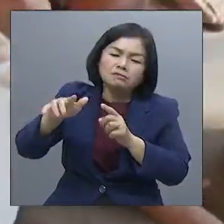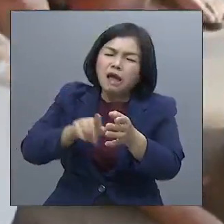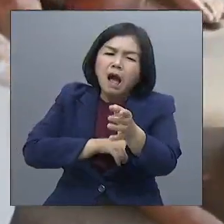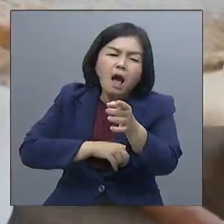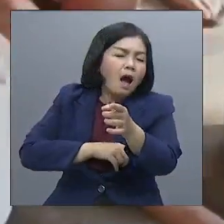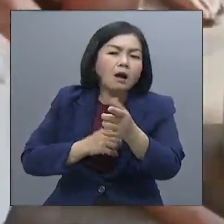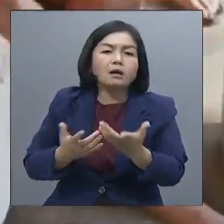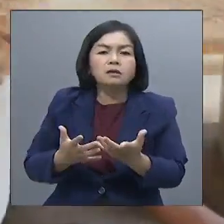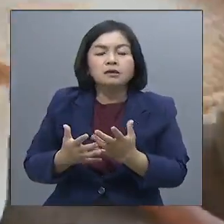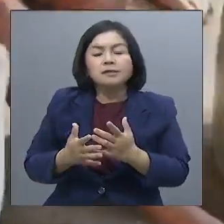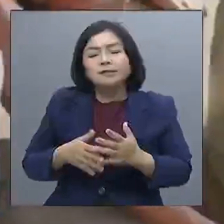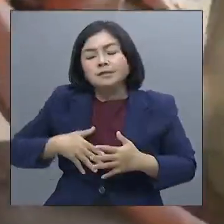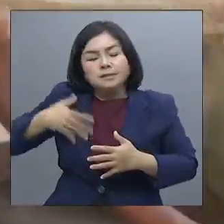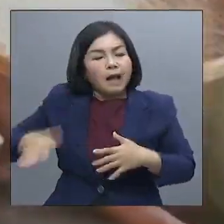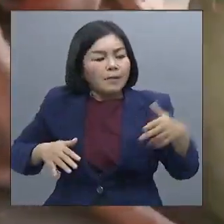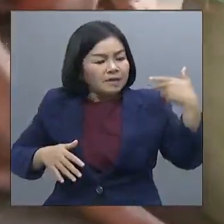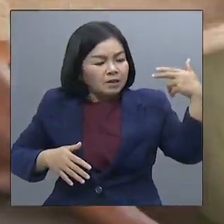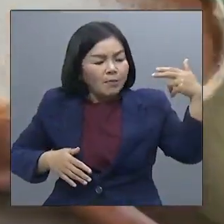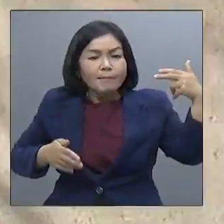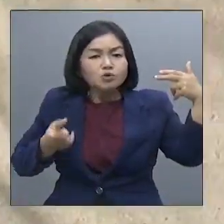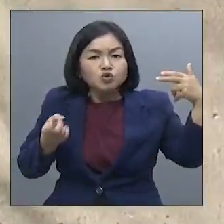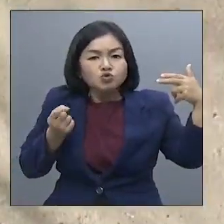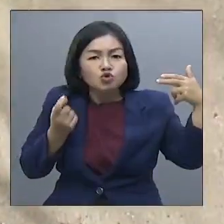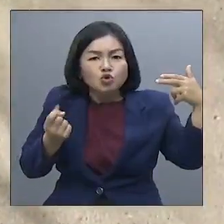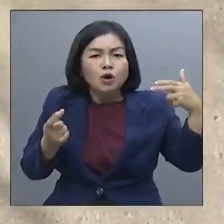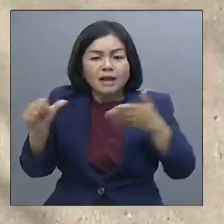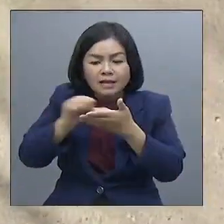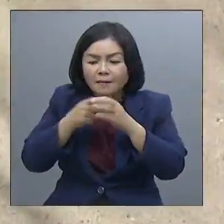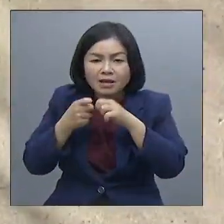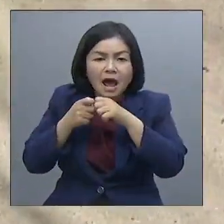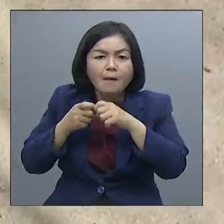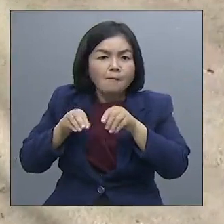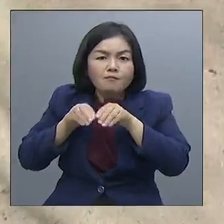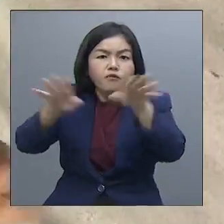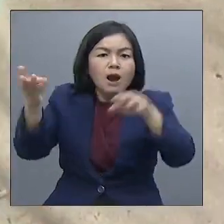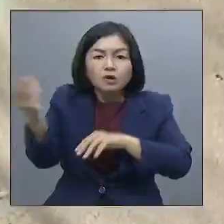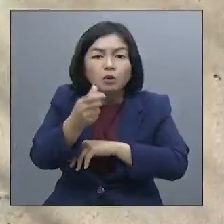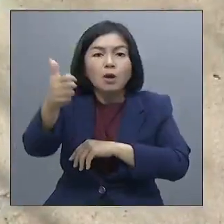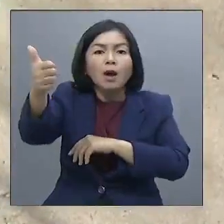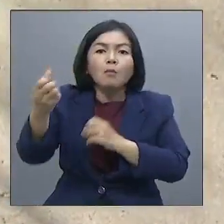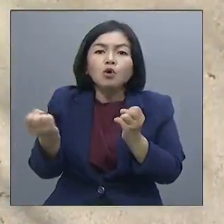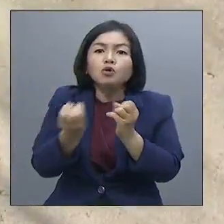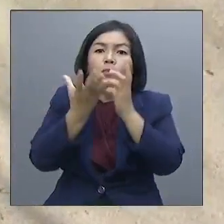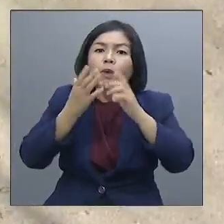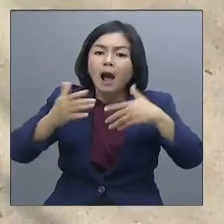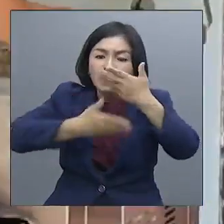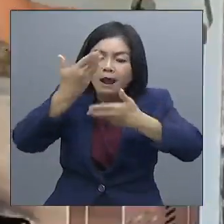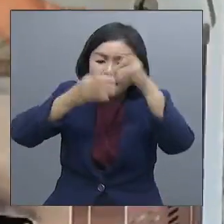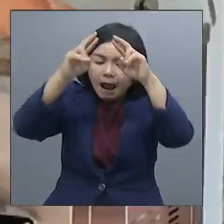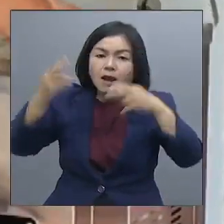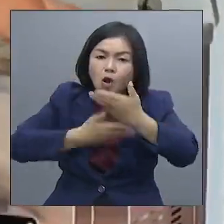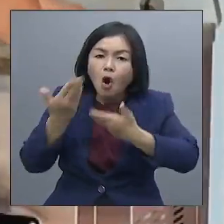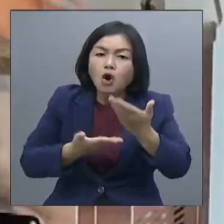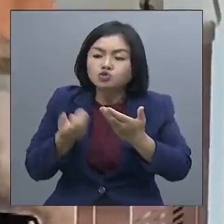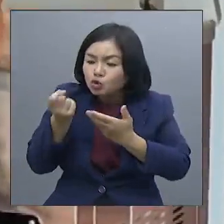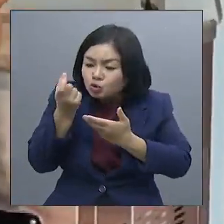คุณธนาวัฒน์ก็เลยมองว่าถ้าจะแก้ปัญหานี้ให้กลับมาเป็นปกติได้เนี่ยมันก็จะเป็นการลดความสูญเสียกับกลุ่มพ่อค้าออนไลน์โดยเฉพ